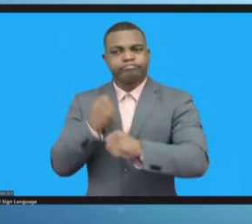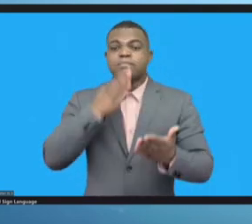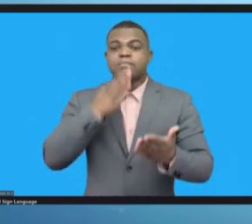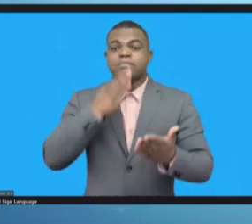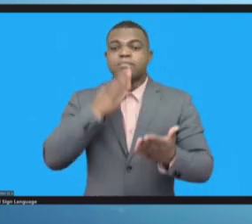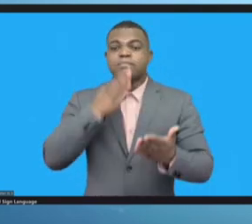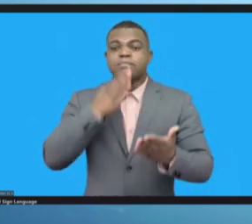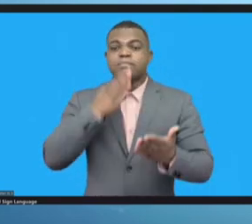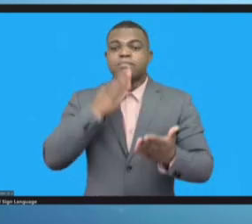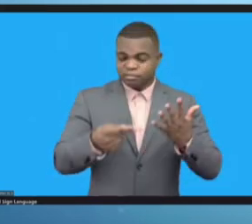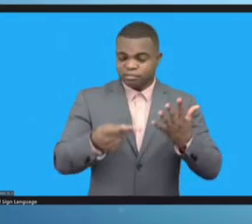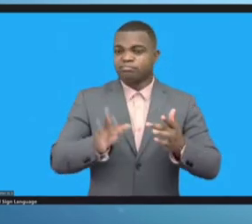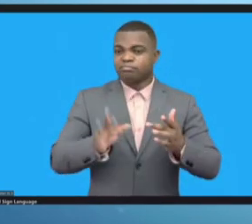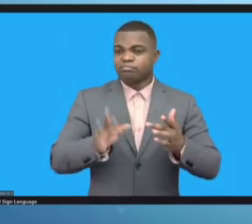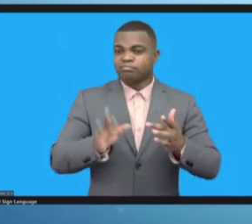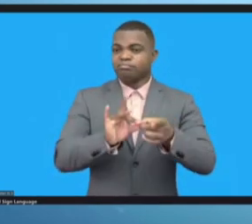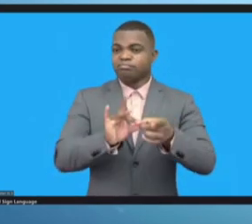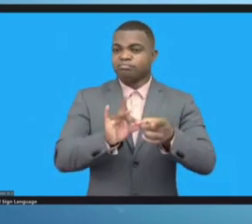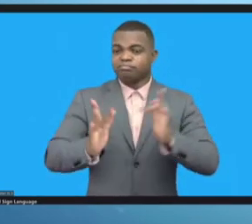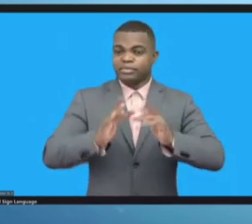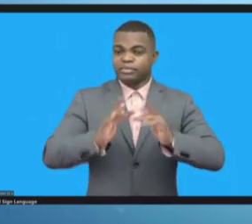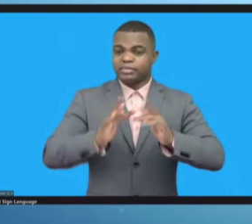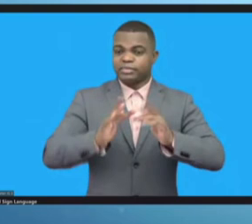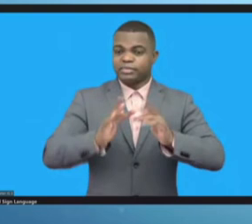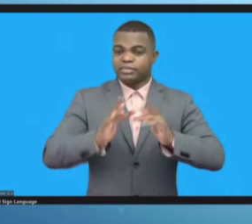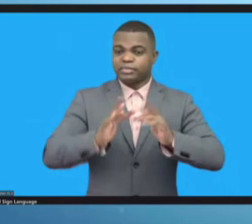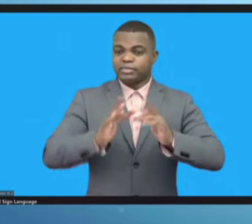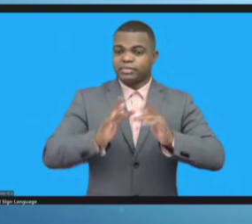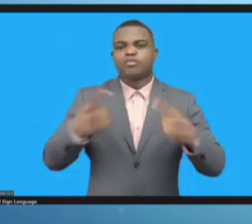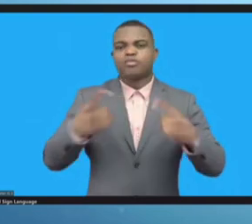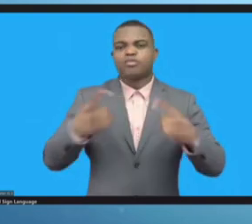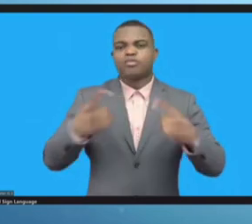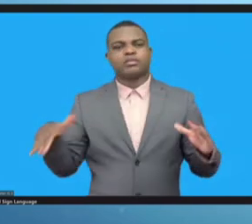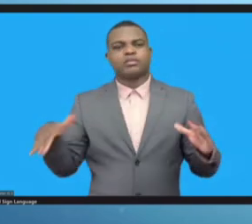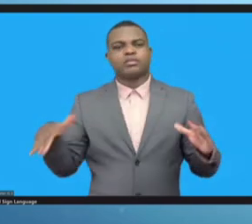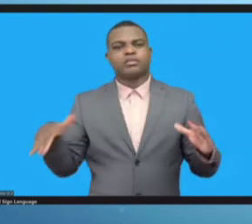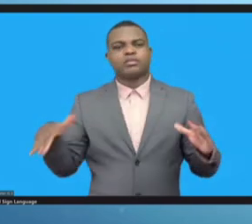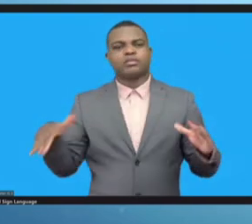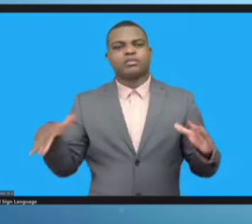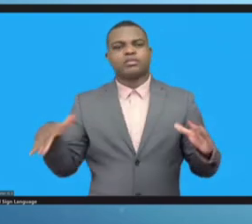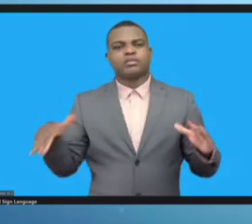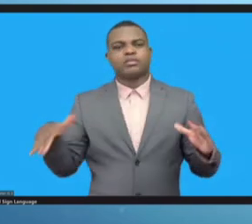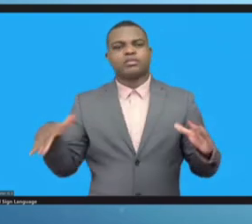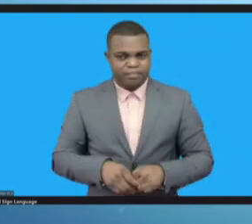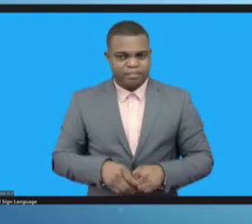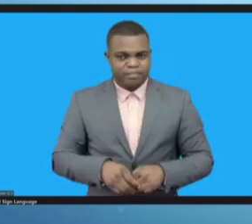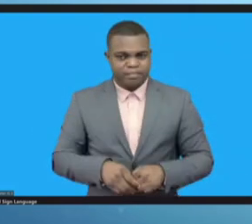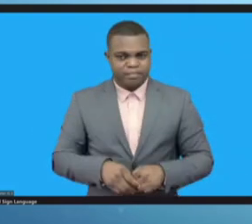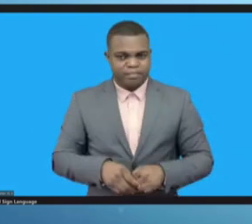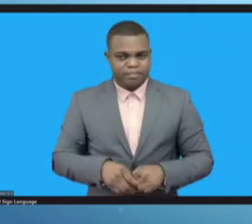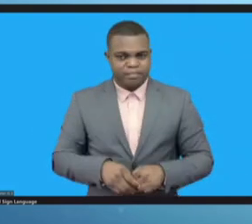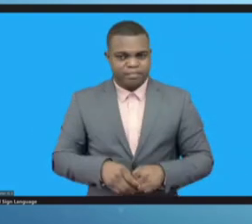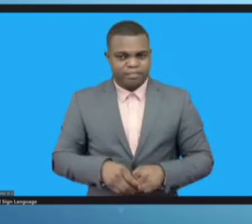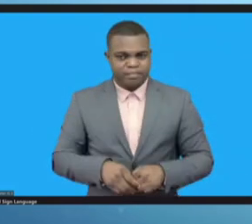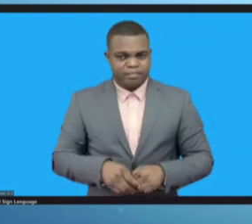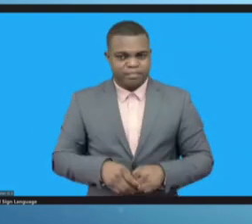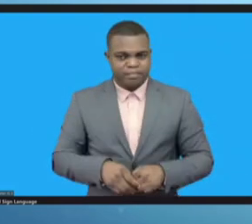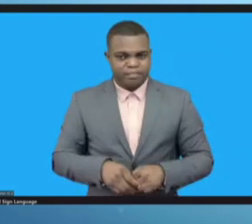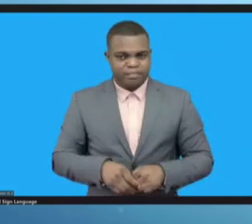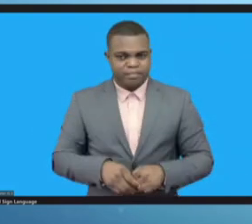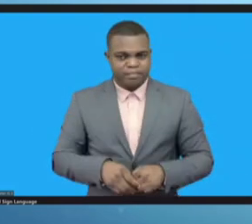numérique. Une approche inclusive et multipartite de ce forum va créer donc